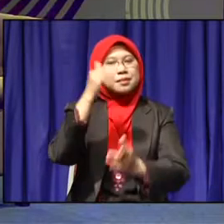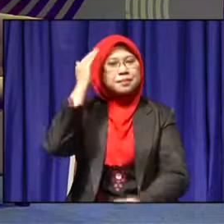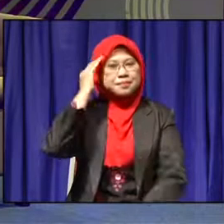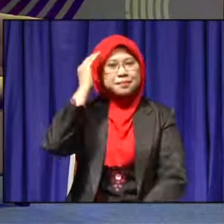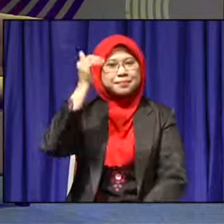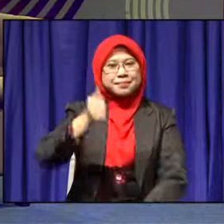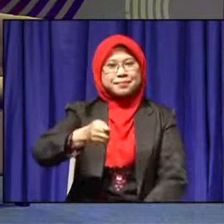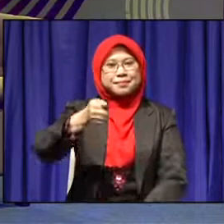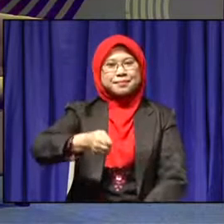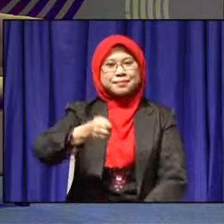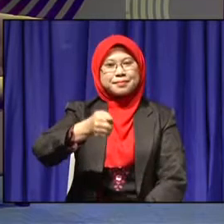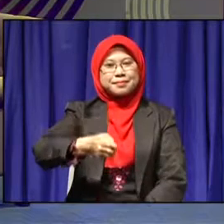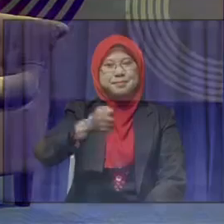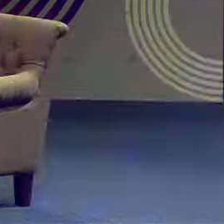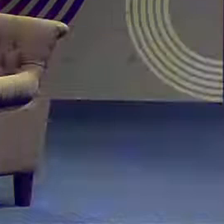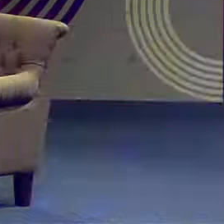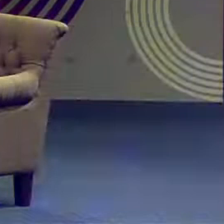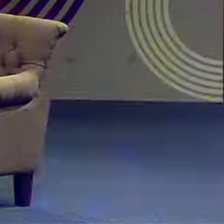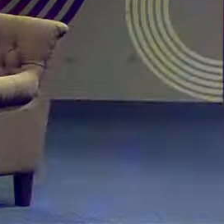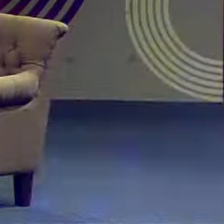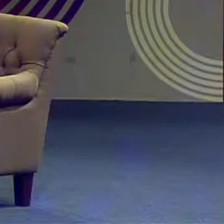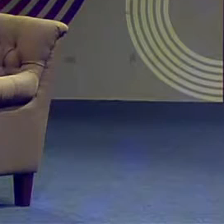Wa Rahmatullahi Wa Barakatuh